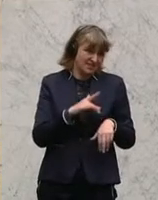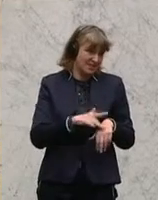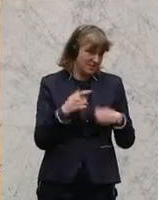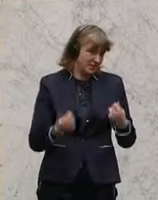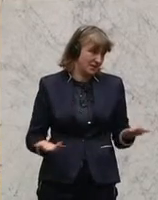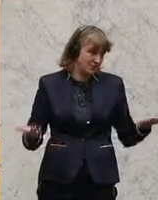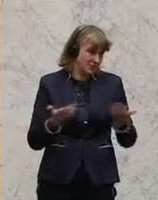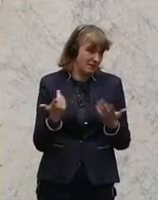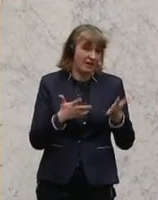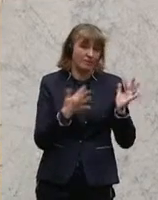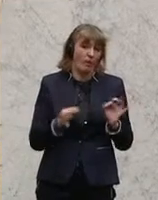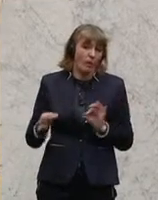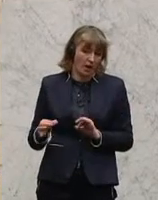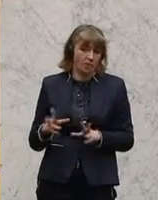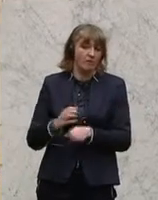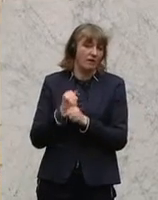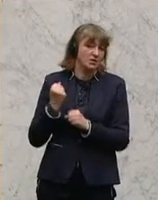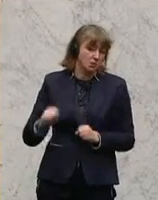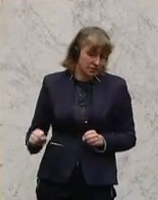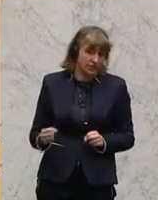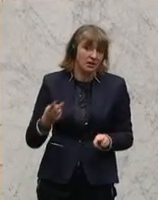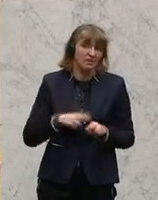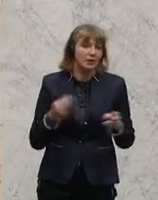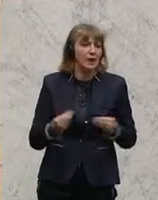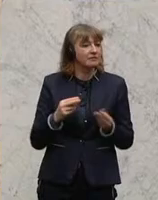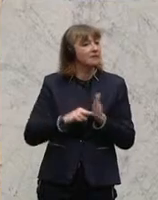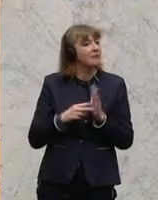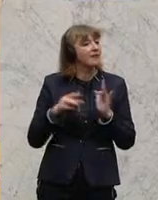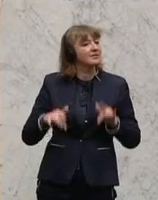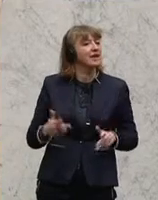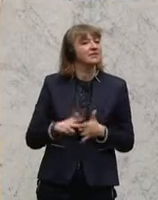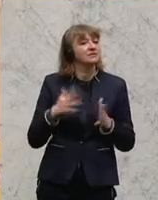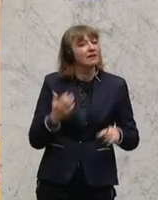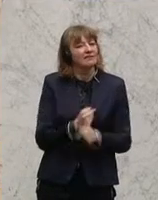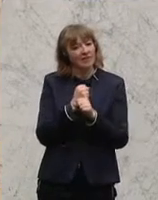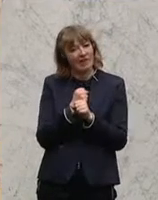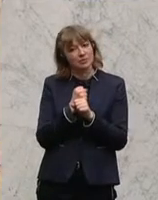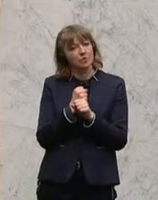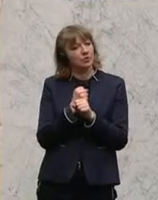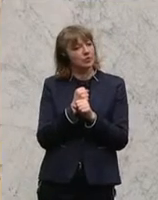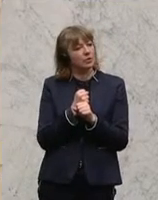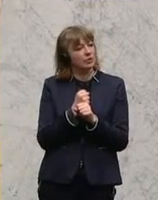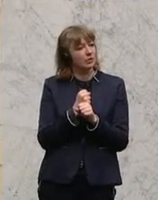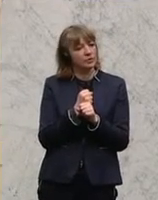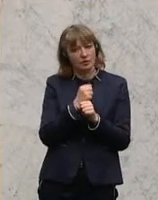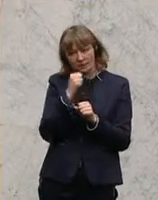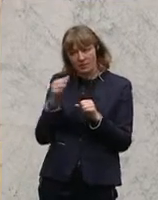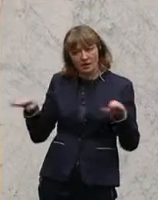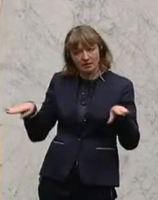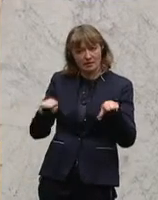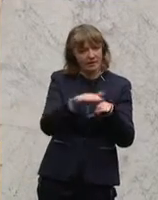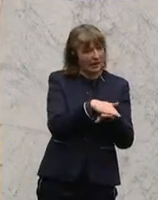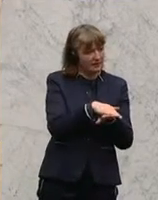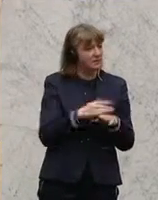gibt. Eine Verordnung ist eben verfassungswidrig, wenn sie etwas vorsieht, was die Verfassung nicht deckt. Und das ist genau